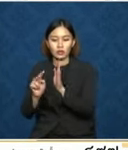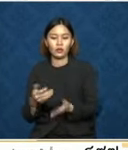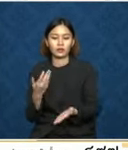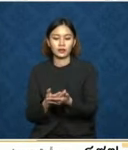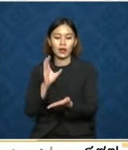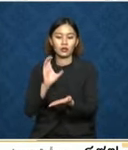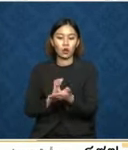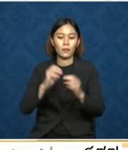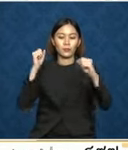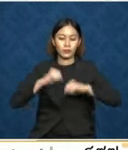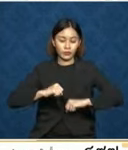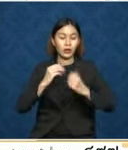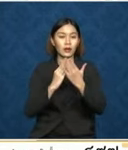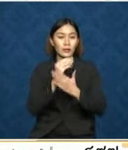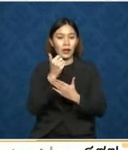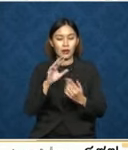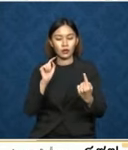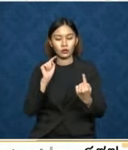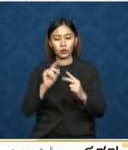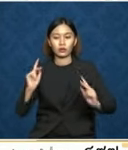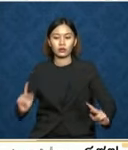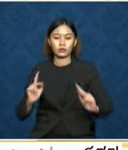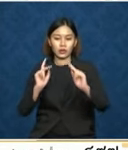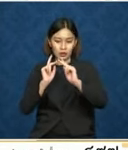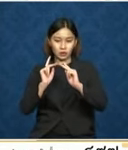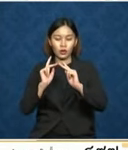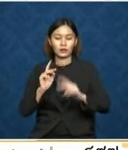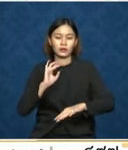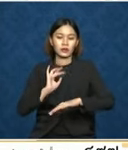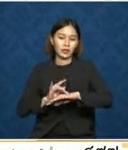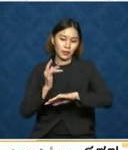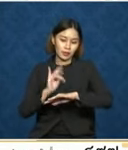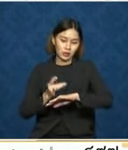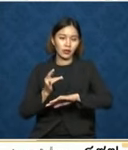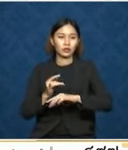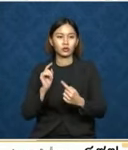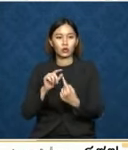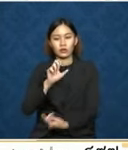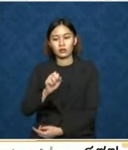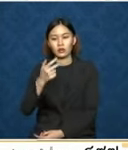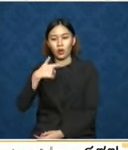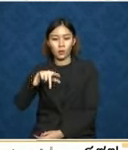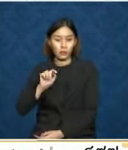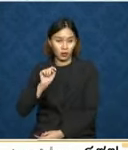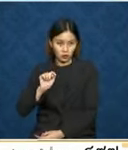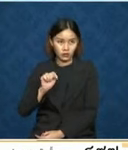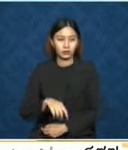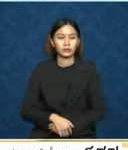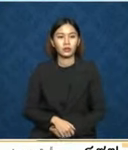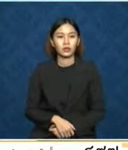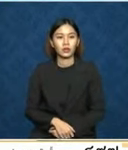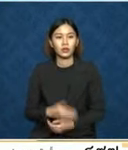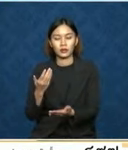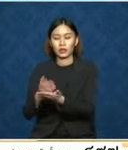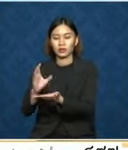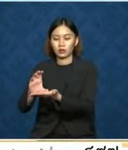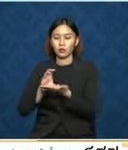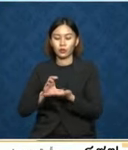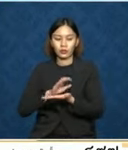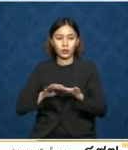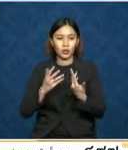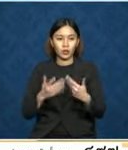งบประมาณจากเอ่อกระทรวงทรัพประชากรธรรมชาติและสิ่งแวดล้อมคือสผนี่นะครับก็ได้ให้งบประมาณมาเรียบ